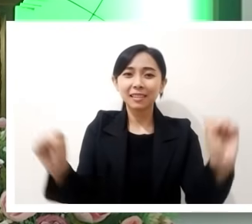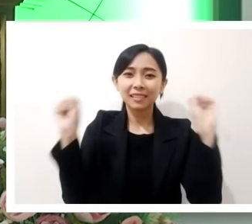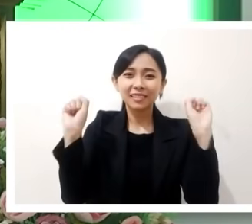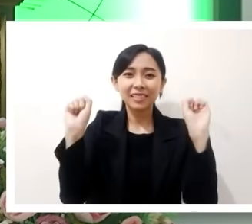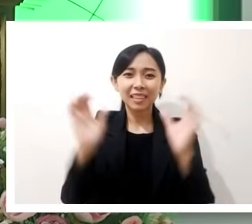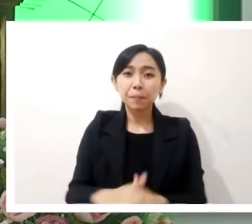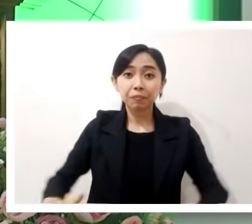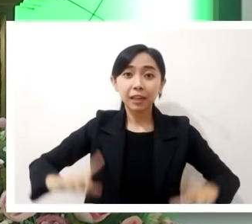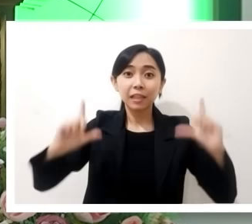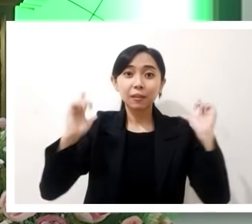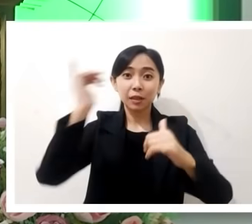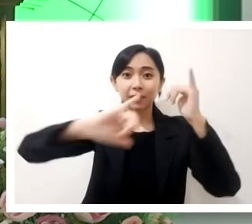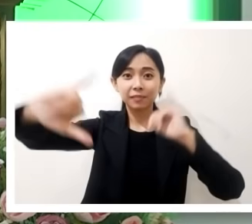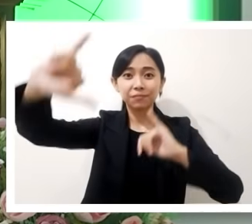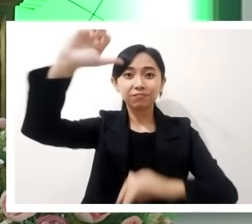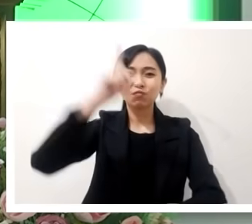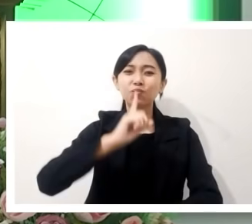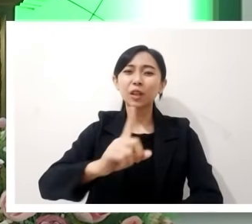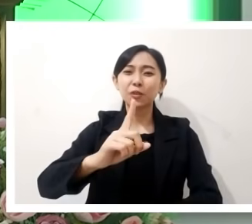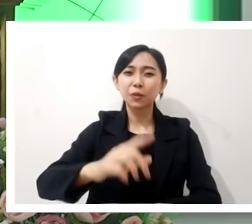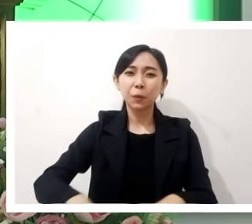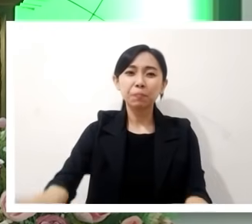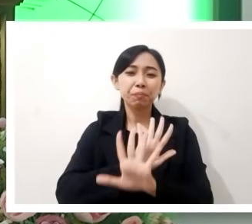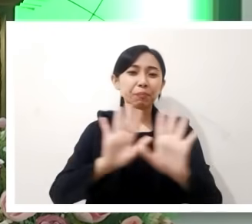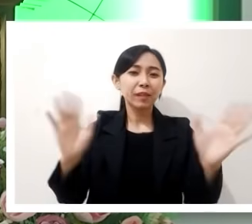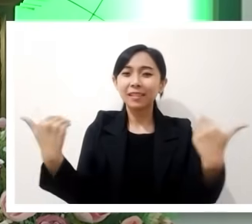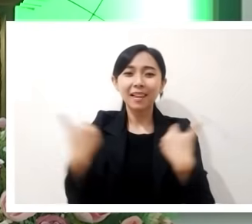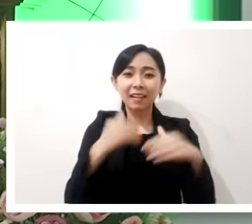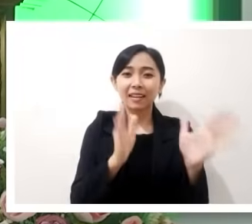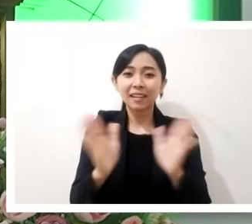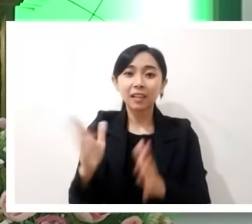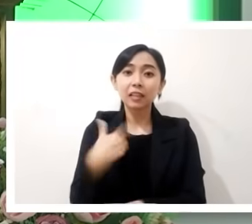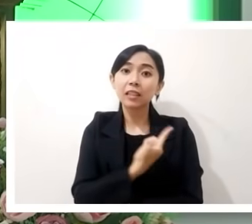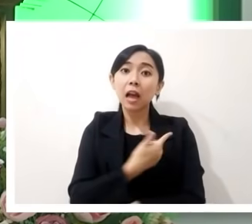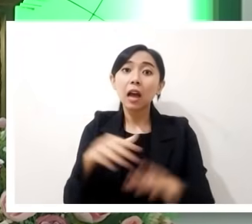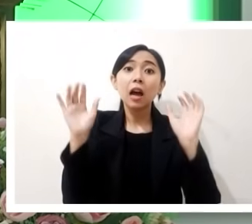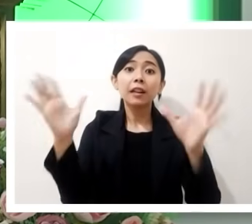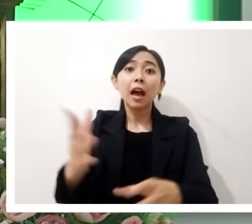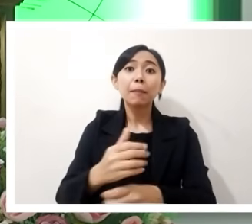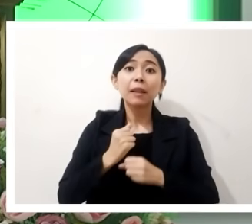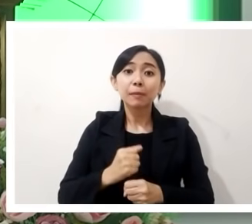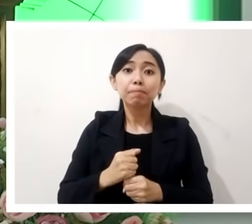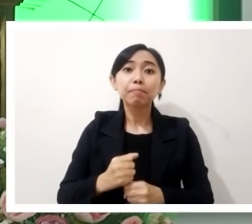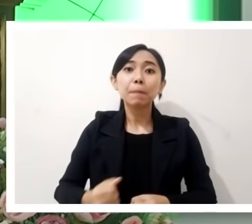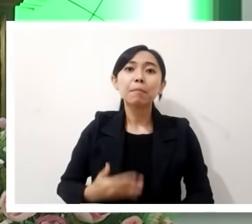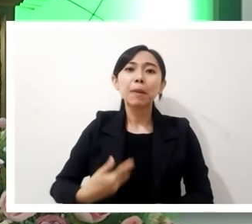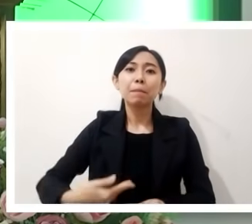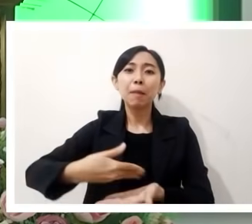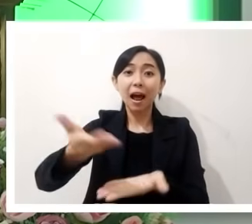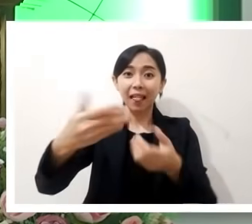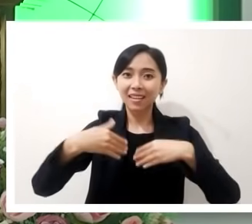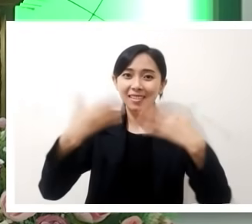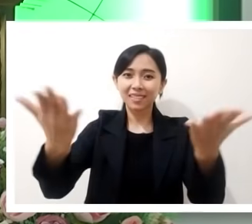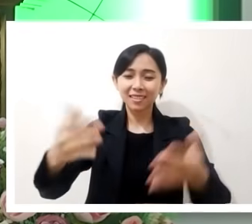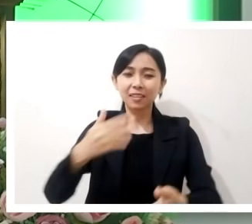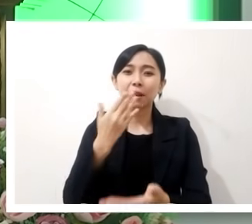yang kekal. Sungguh, tak ada di antara kita yang dapat membalas kebaikannya. Keyakinan ini